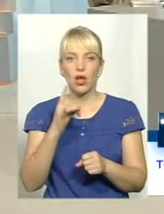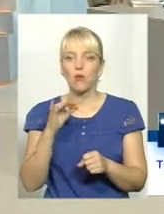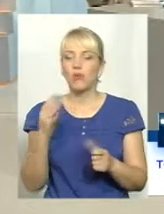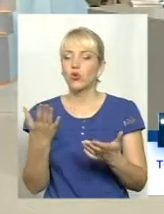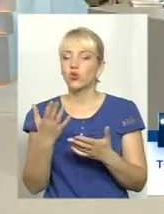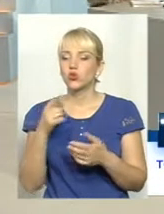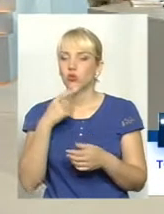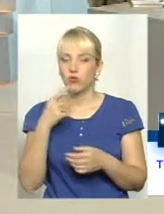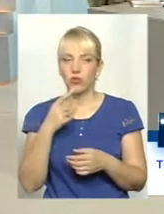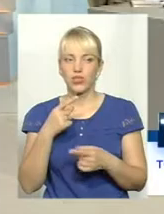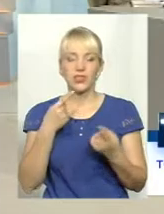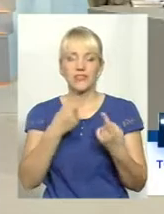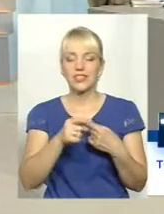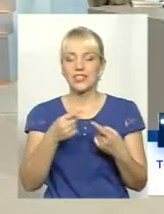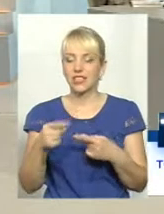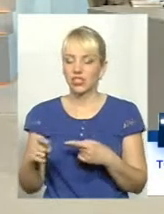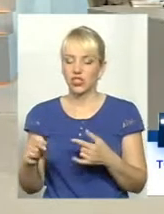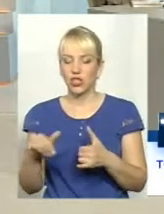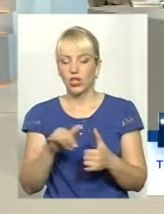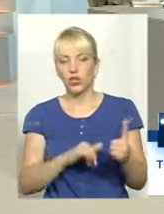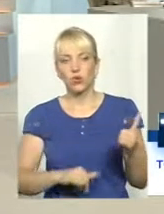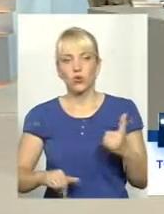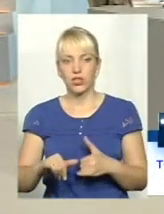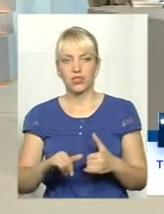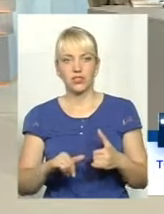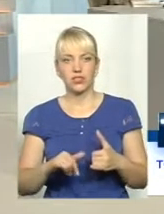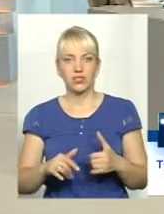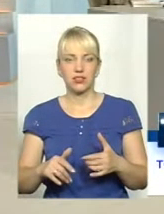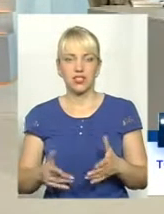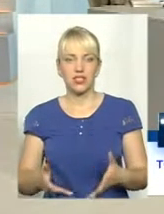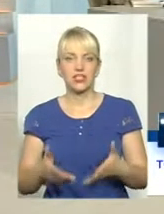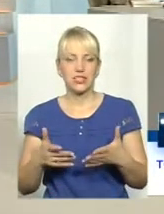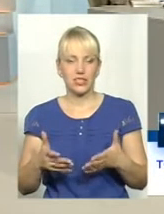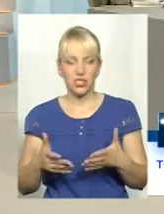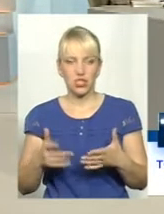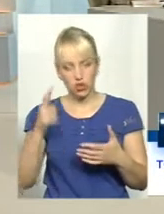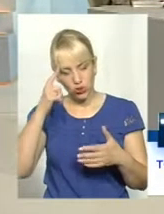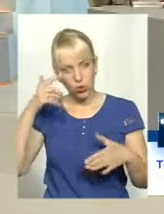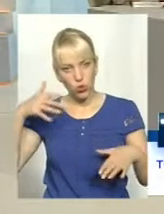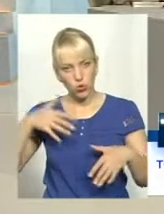унікальні характеристики нашої області, які вони, в чому її конкретні переваги.